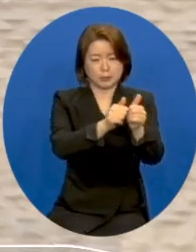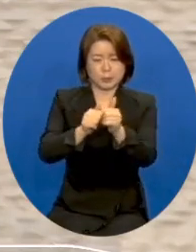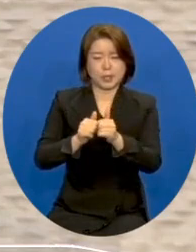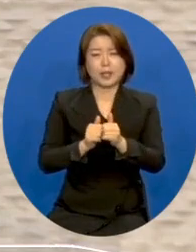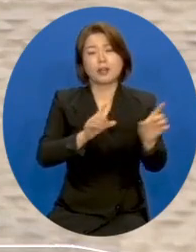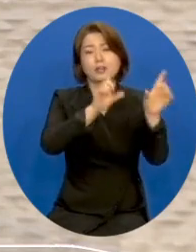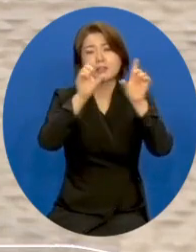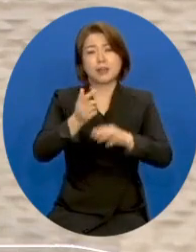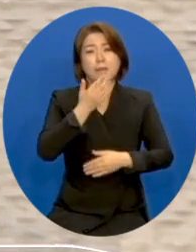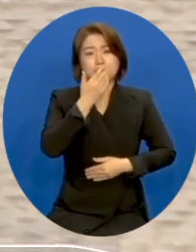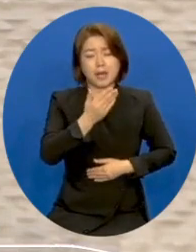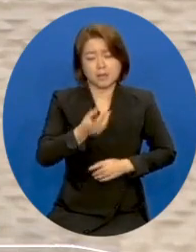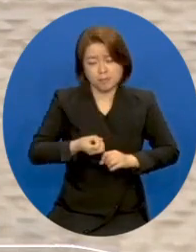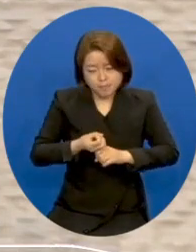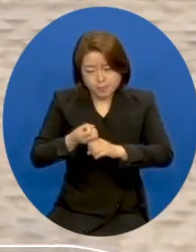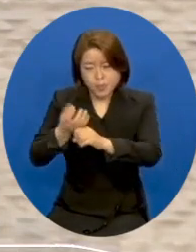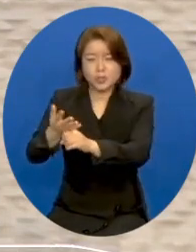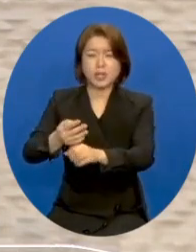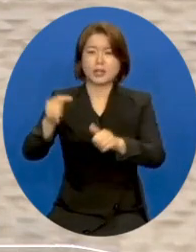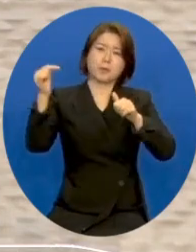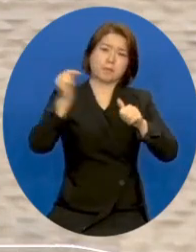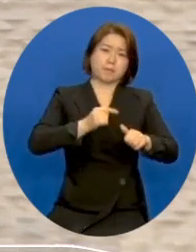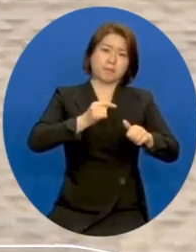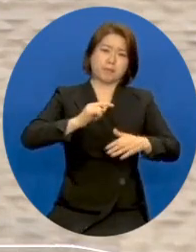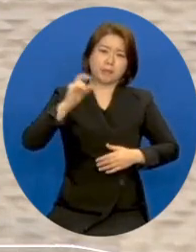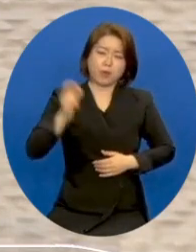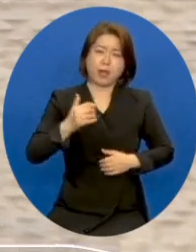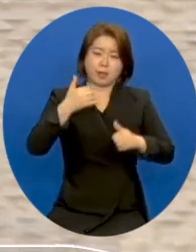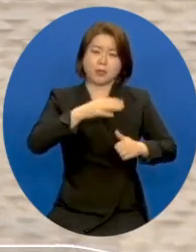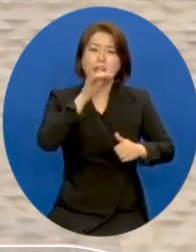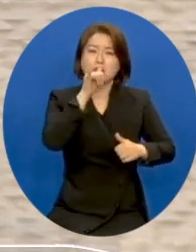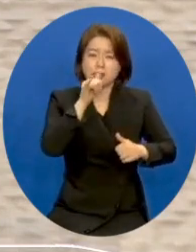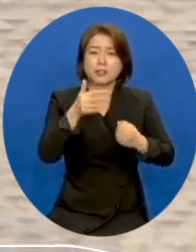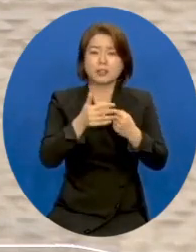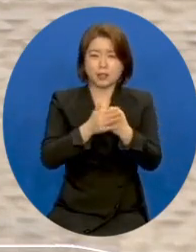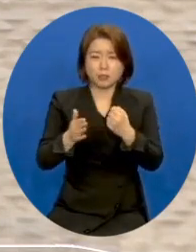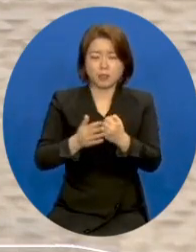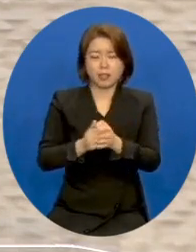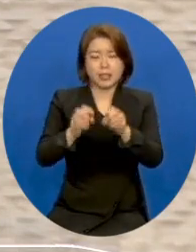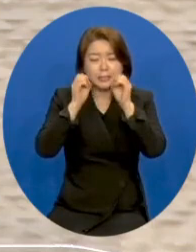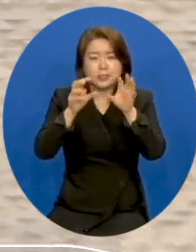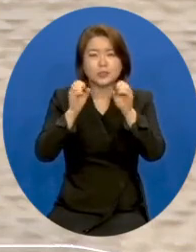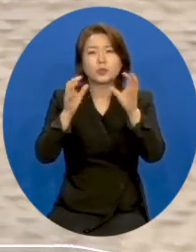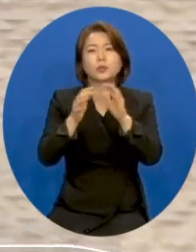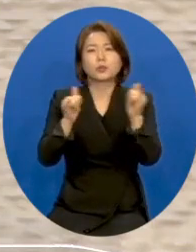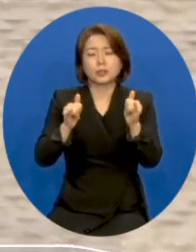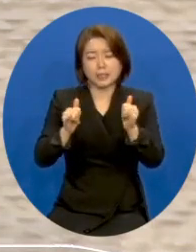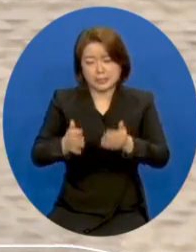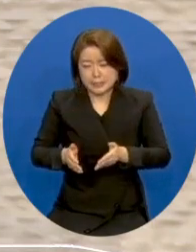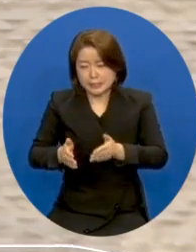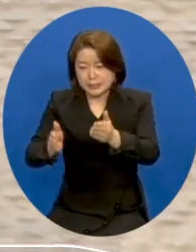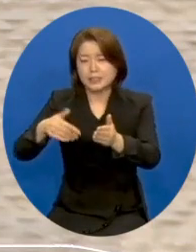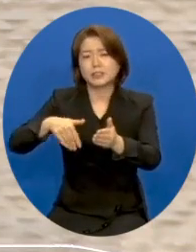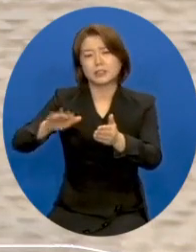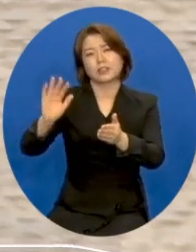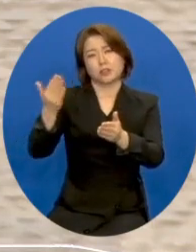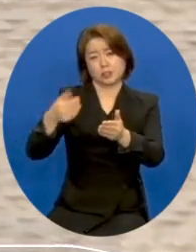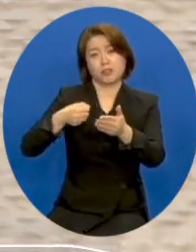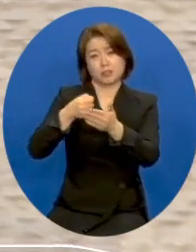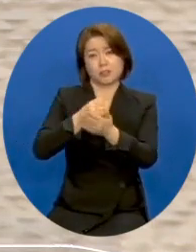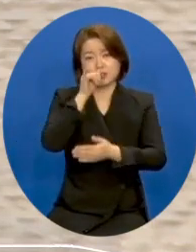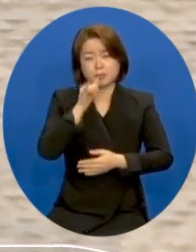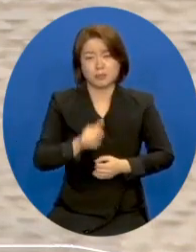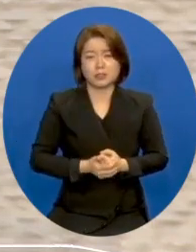것을 전하라고 강권하셨기 때문에 전도자의 길을 가게 된 거죠.